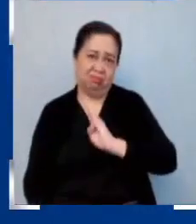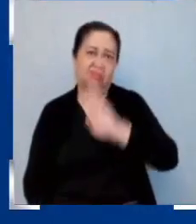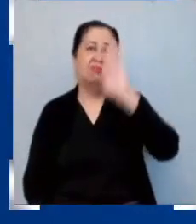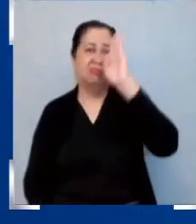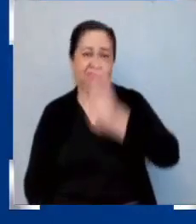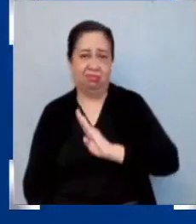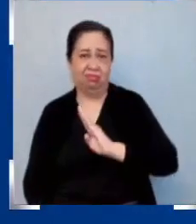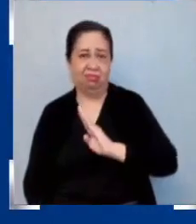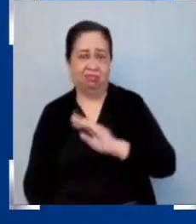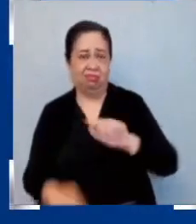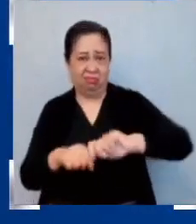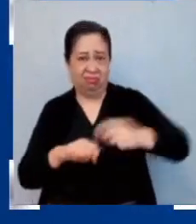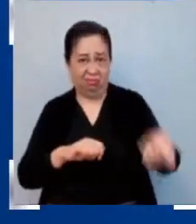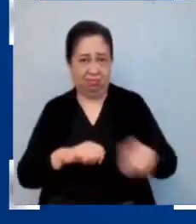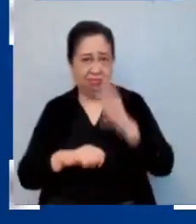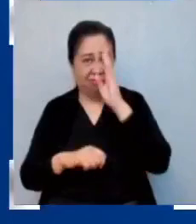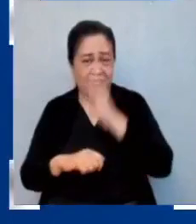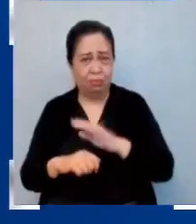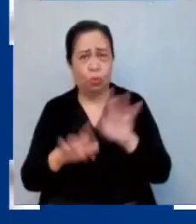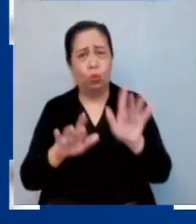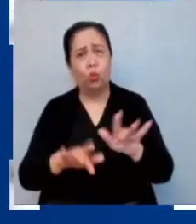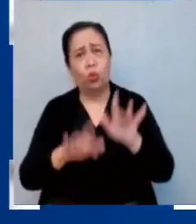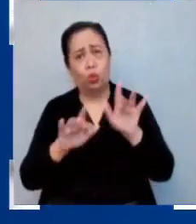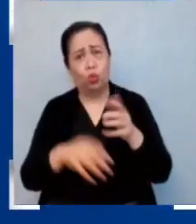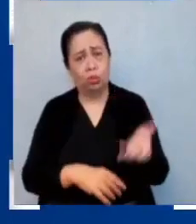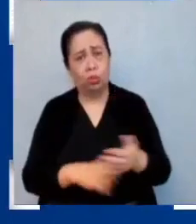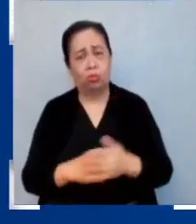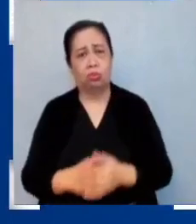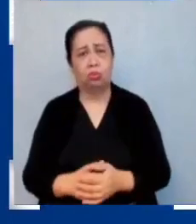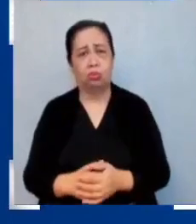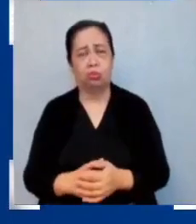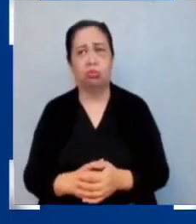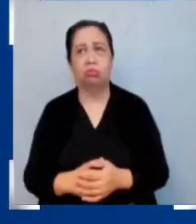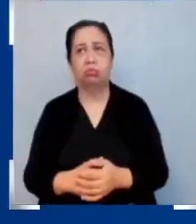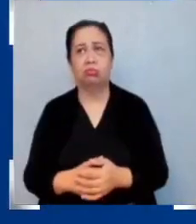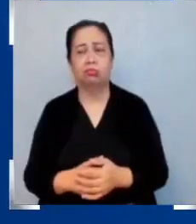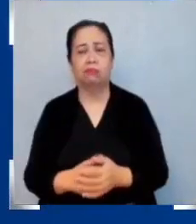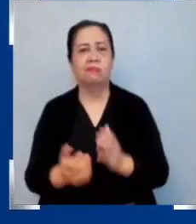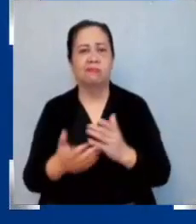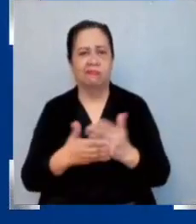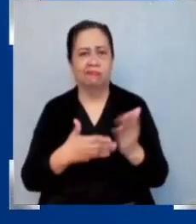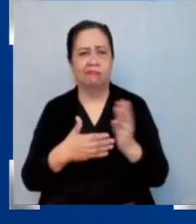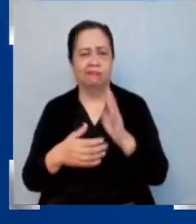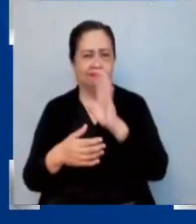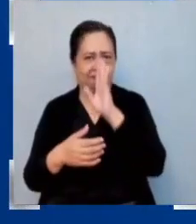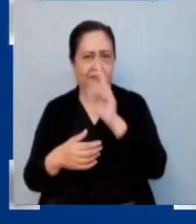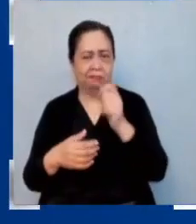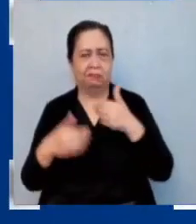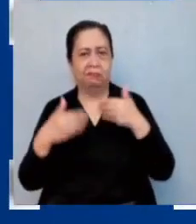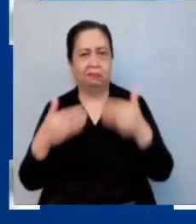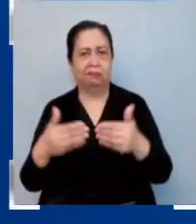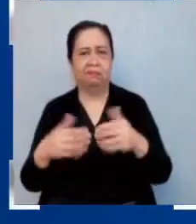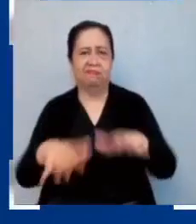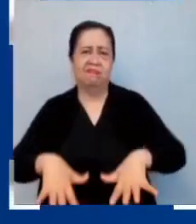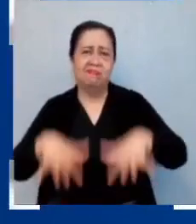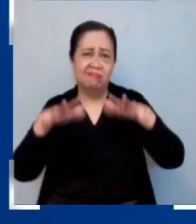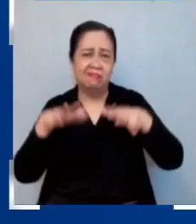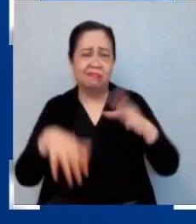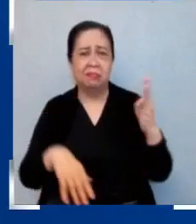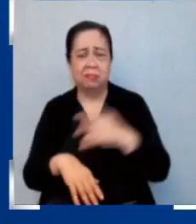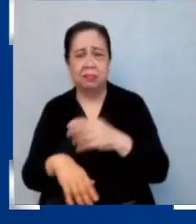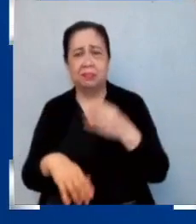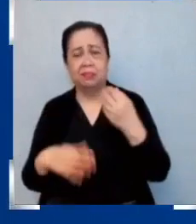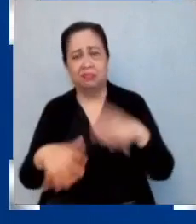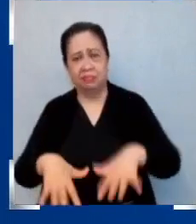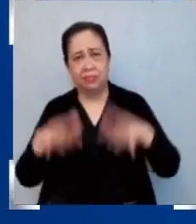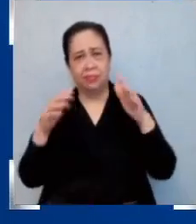Napilas, nasira. Kumawa naman ikaw. Ngayon sumugot po sila dahil baha po. Balit baha din. Alas 12 ng tanghali sa